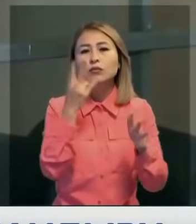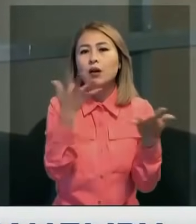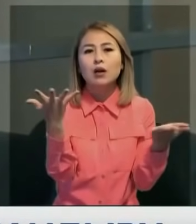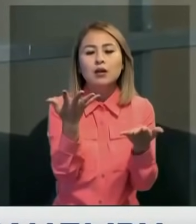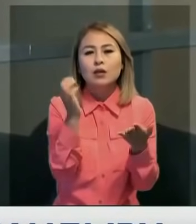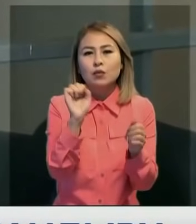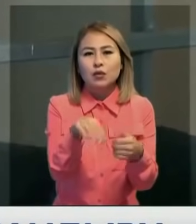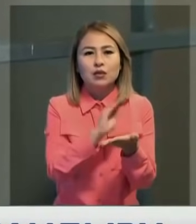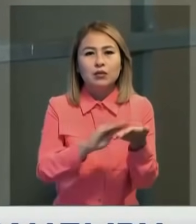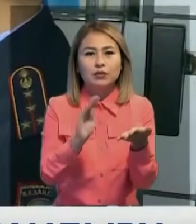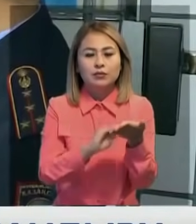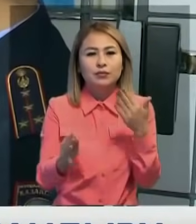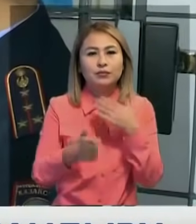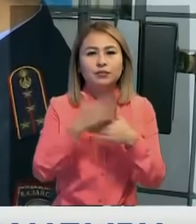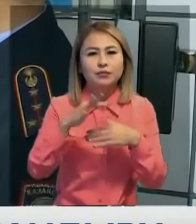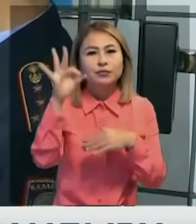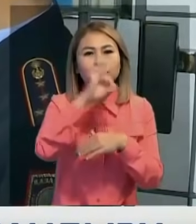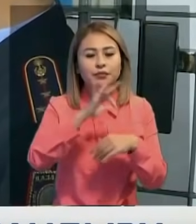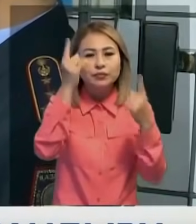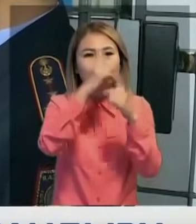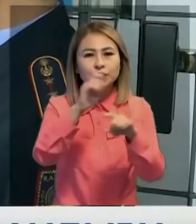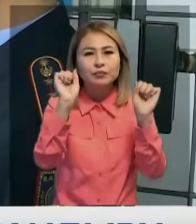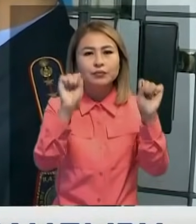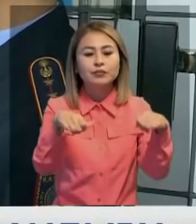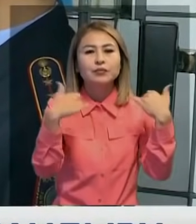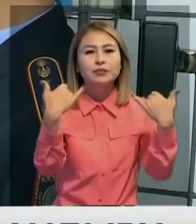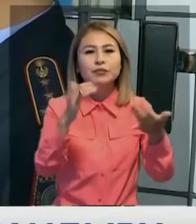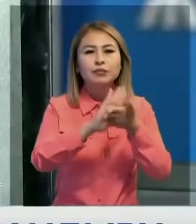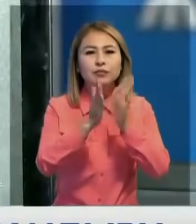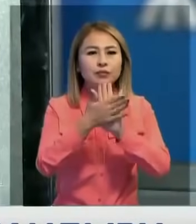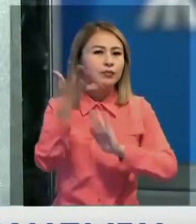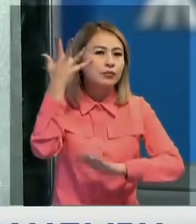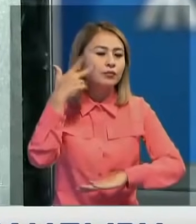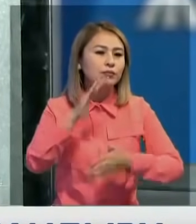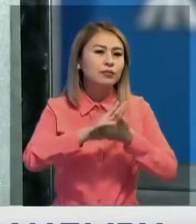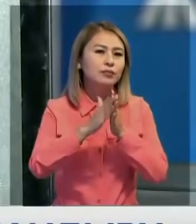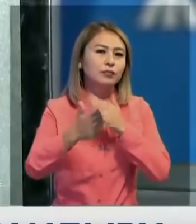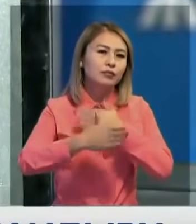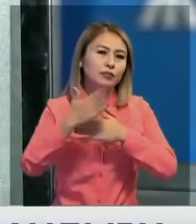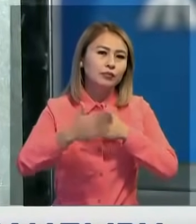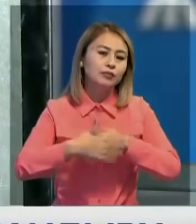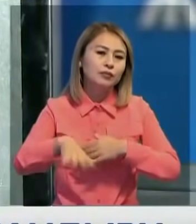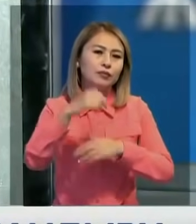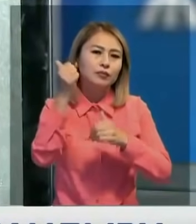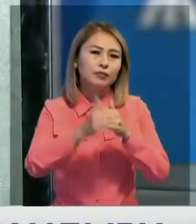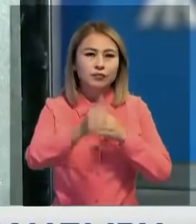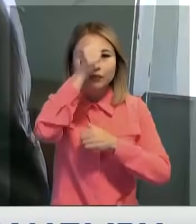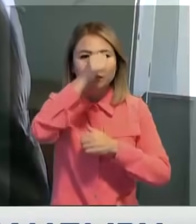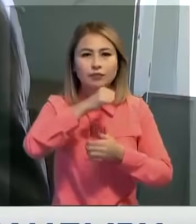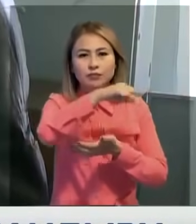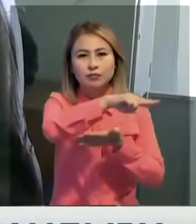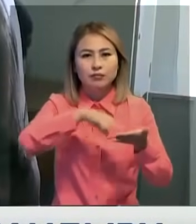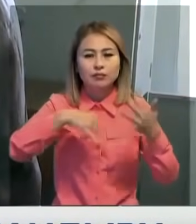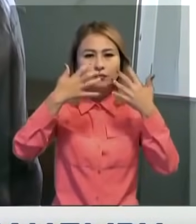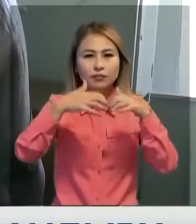қандай бап бойынша жаза тағайындалғаны туралы толық ақпарат бере алады. Бұған дейін шартты түрде жазасын өтеушілер ай сайынғы тіркеуге